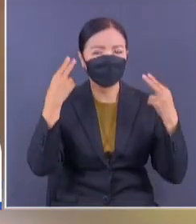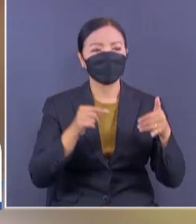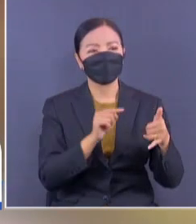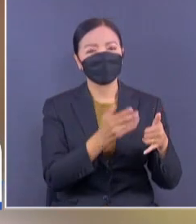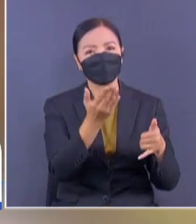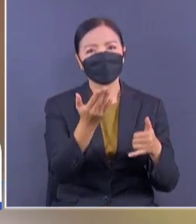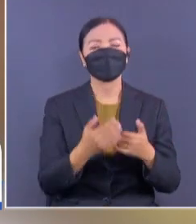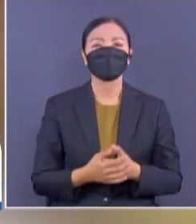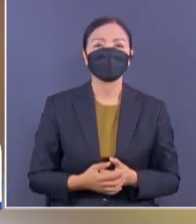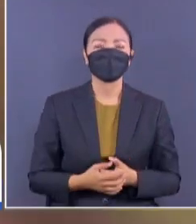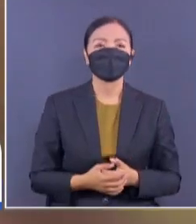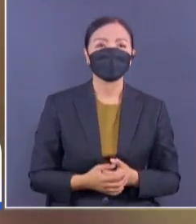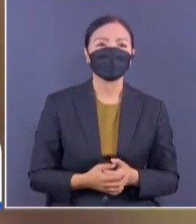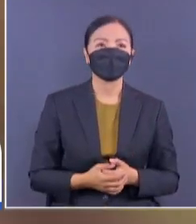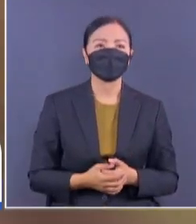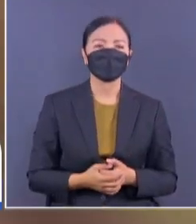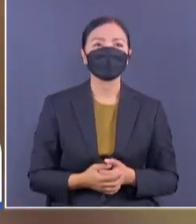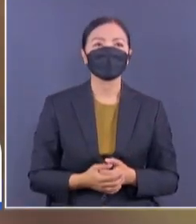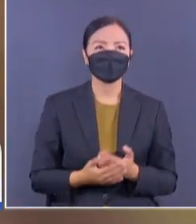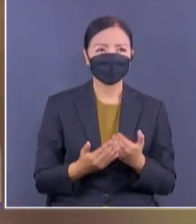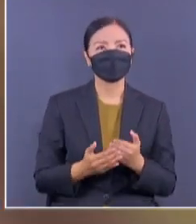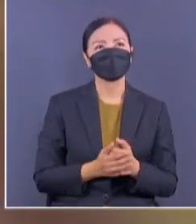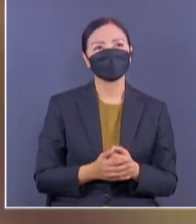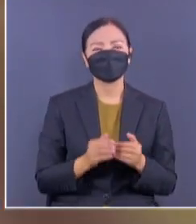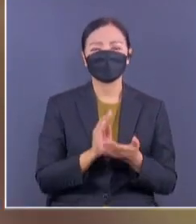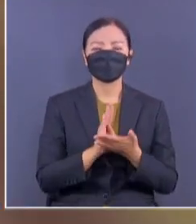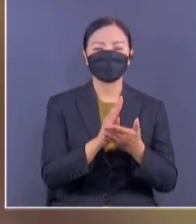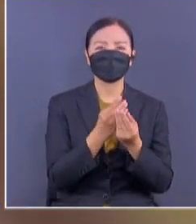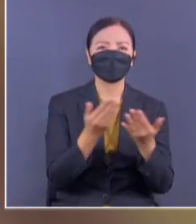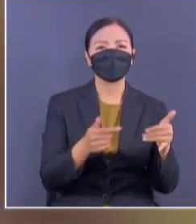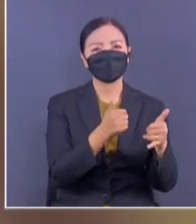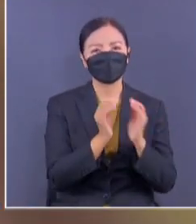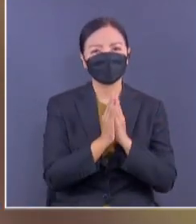วดีในครั้งนี้ด้วยค่ะทางก็13บันเทิงนะคะต้องขออนุโมทนาบุญกับพี่แมทธิวด้วยค่ะ